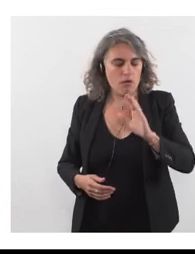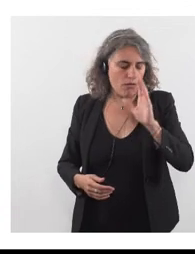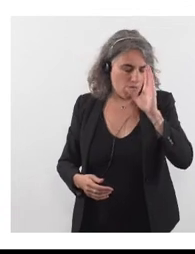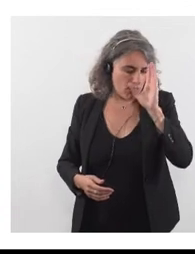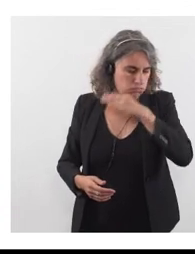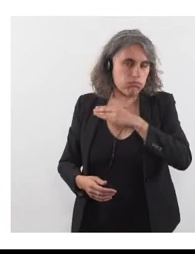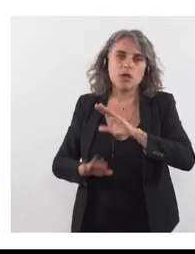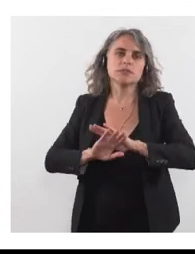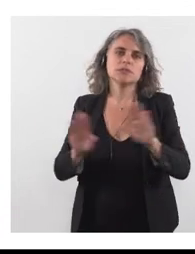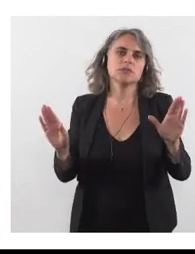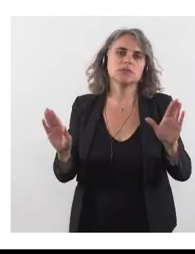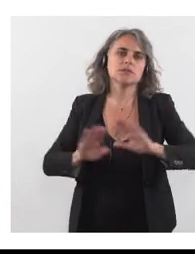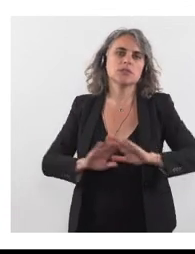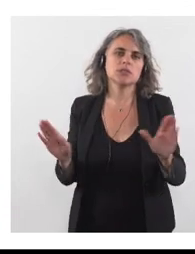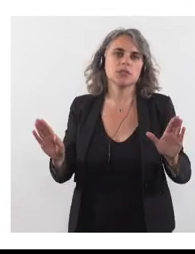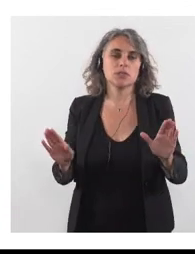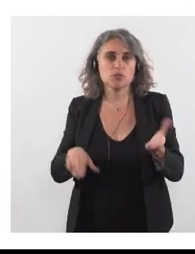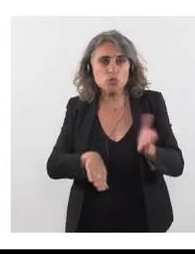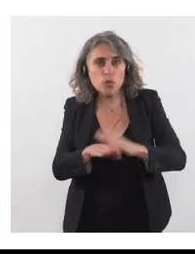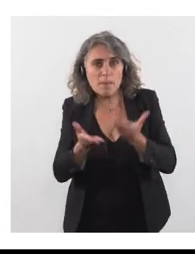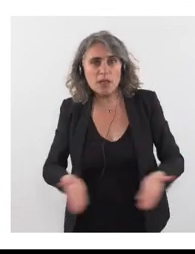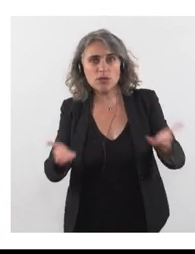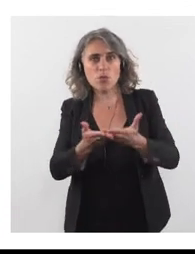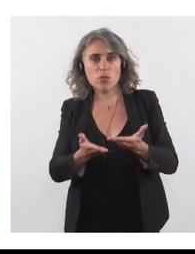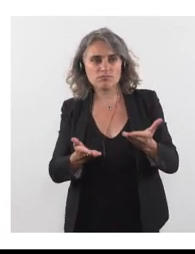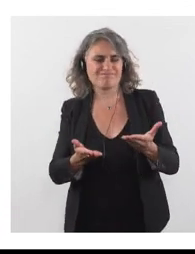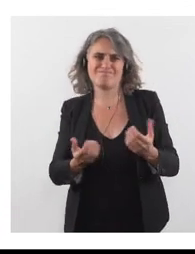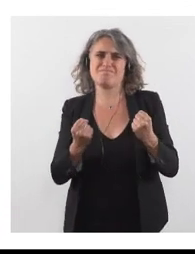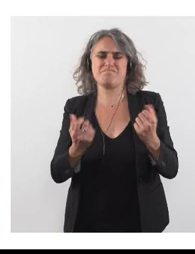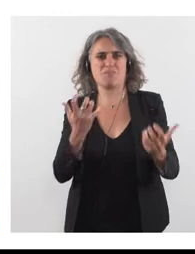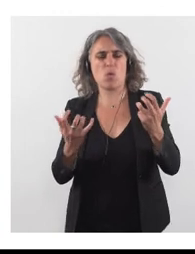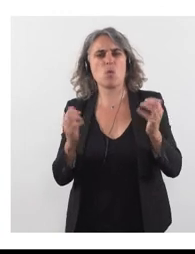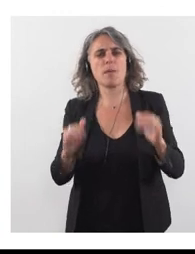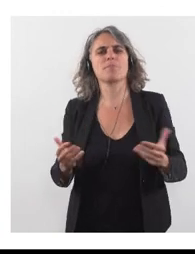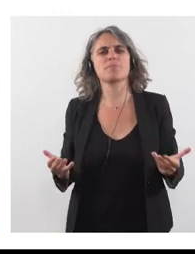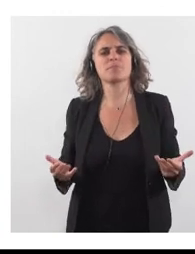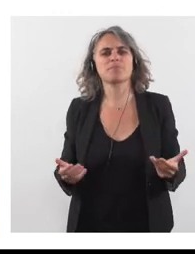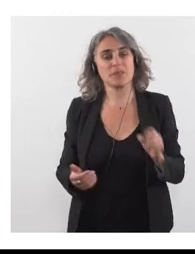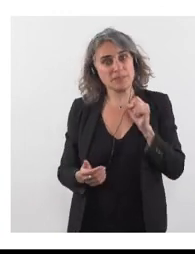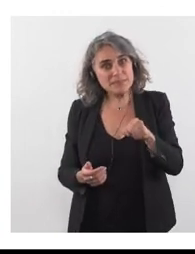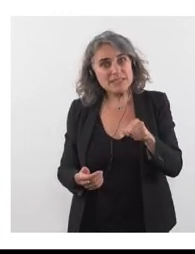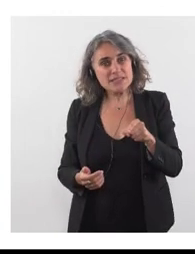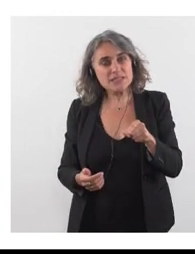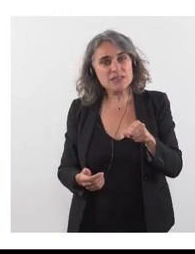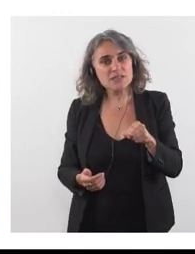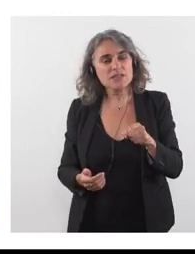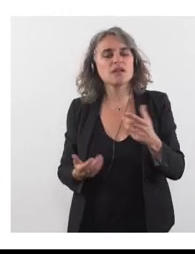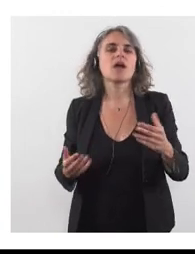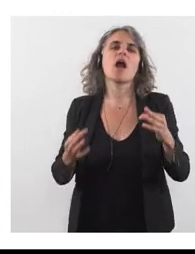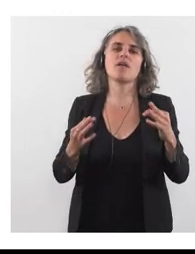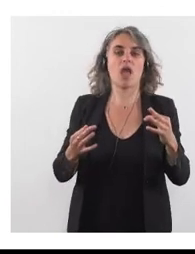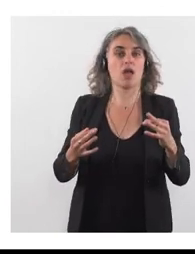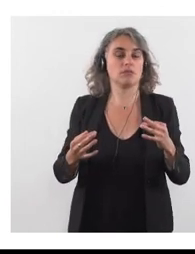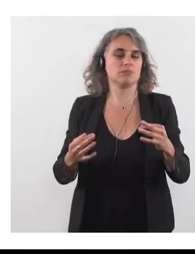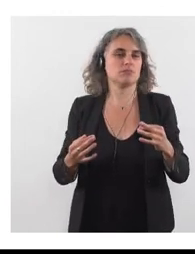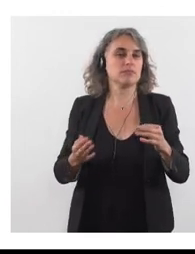voulait plus, alors que c'est un cas qui était extrêmement, extrêmement fort. Là, dans ce dossier-là, en termes de